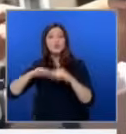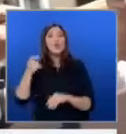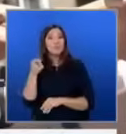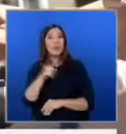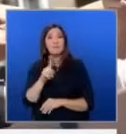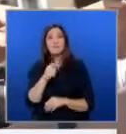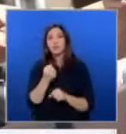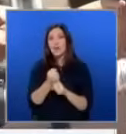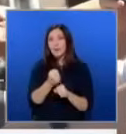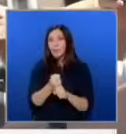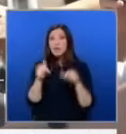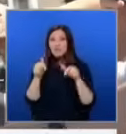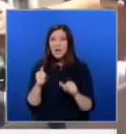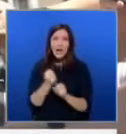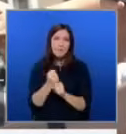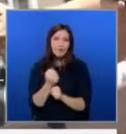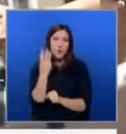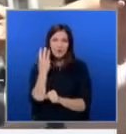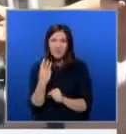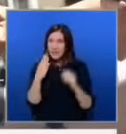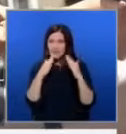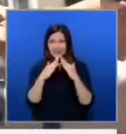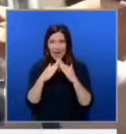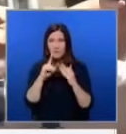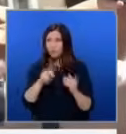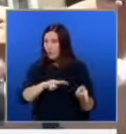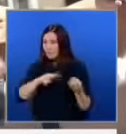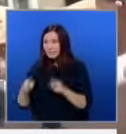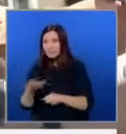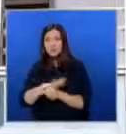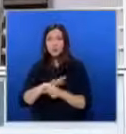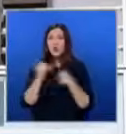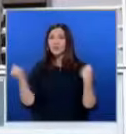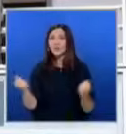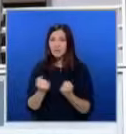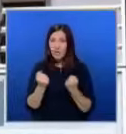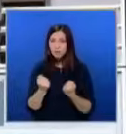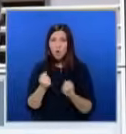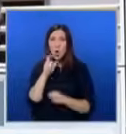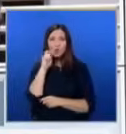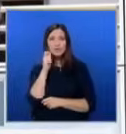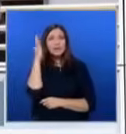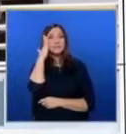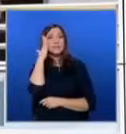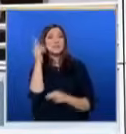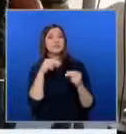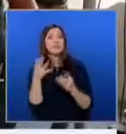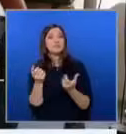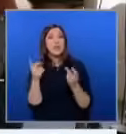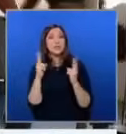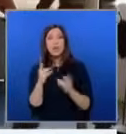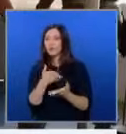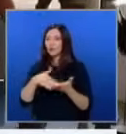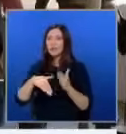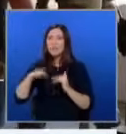тях не може да се работи. Сега функционират 3 здания, в които е преместена основната ни дейност. Украинският министерски съвет взе решение